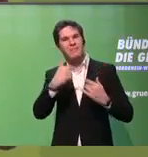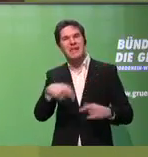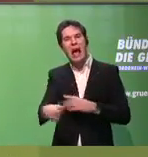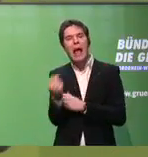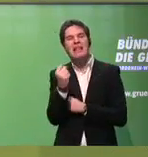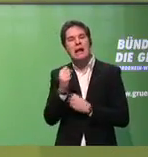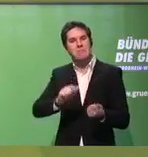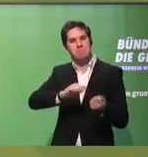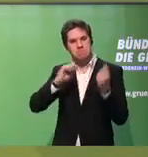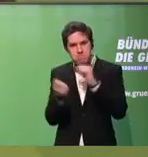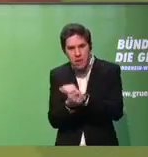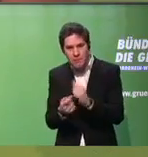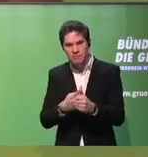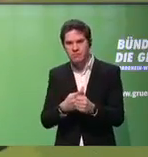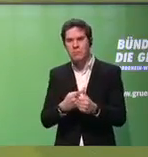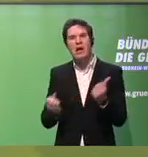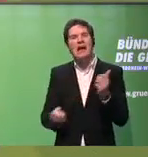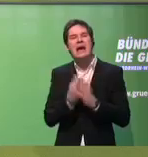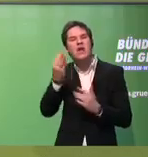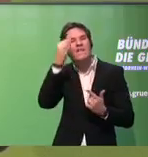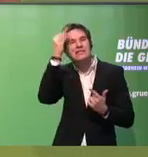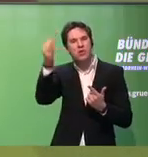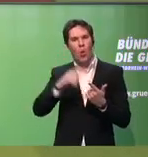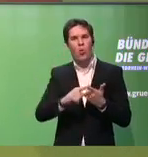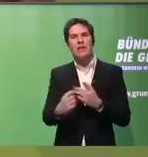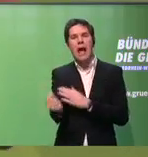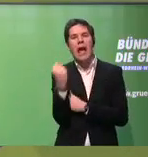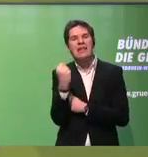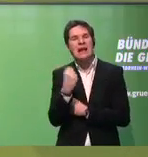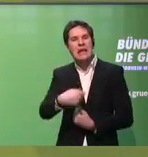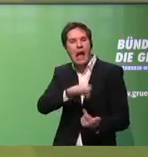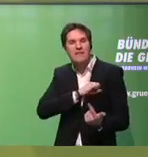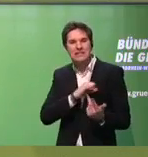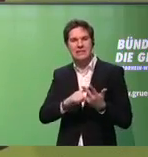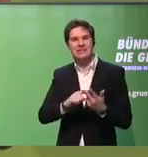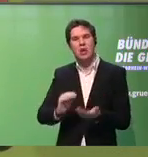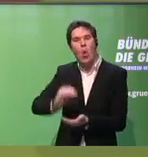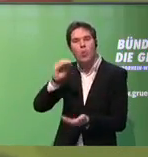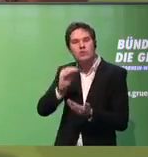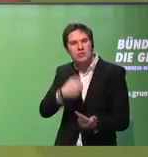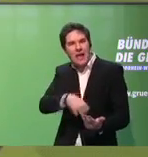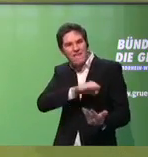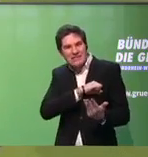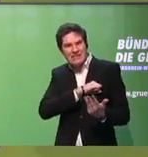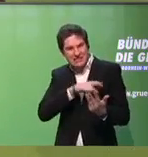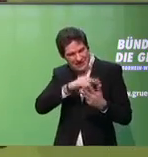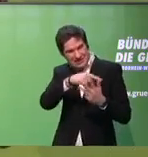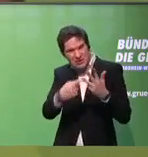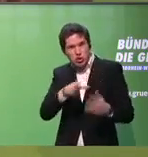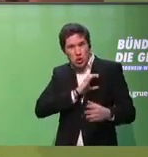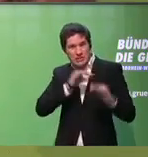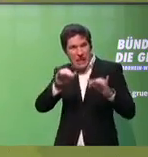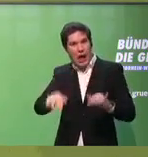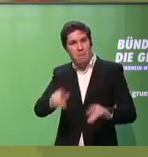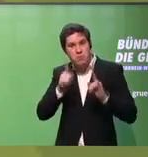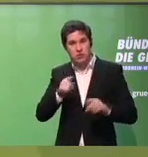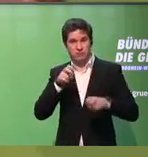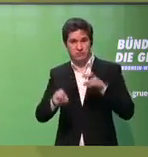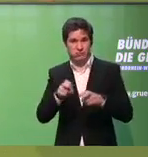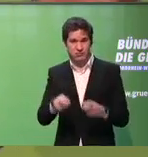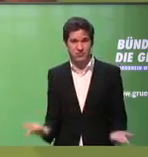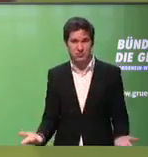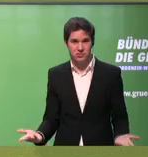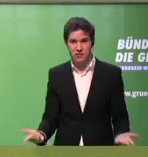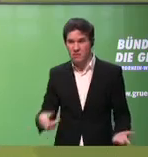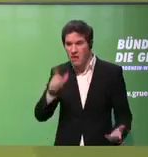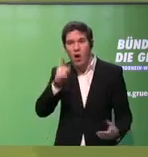durch Innovation, durch Energieeffizienz und Ressourceneffizienz, der Chance durch eine